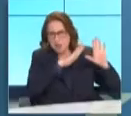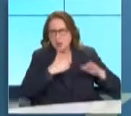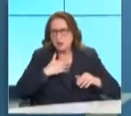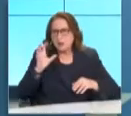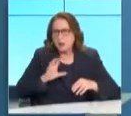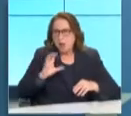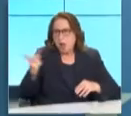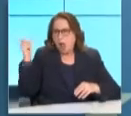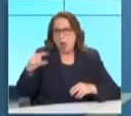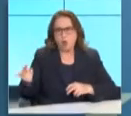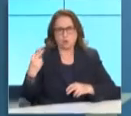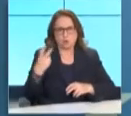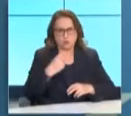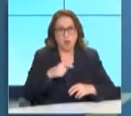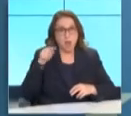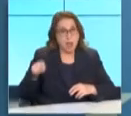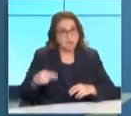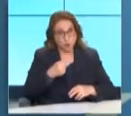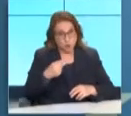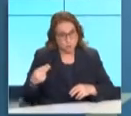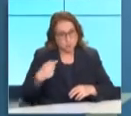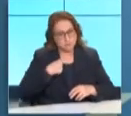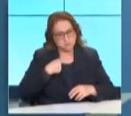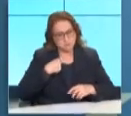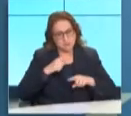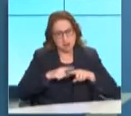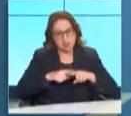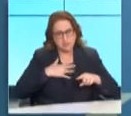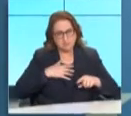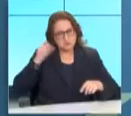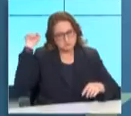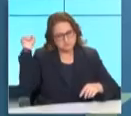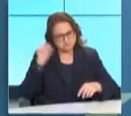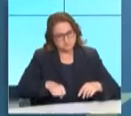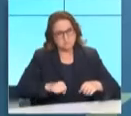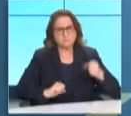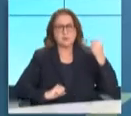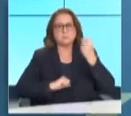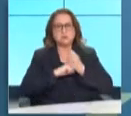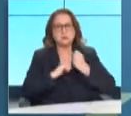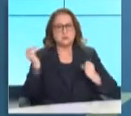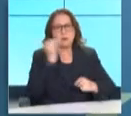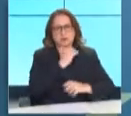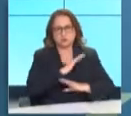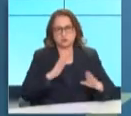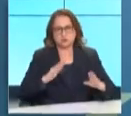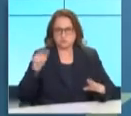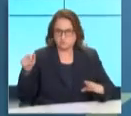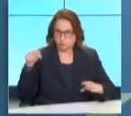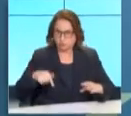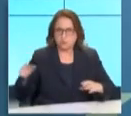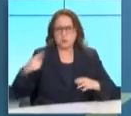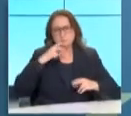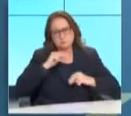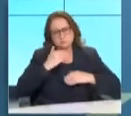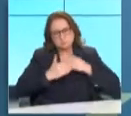από την πρώτη στιγμή. Μια συζήτηση η οποία θα οριμάσει και μια συζήτηση η οποία βέβαια μας φέρνει